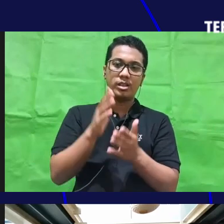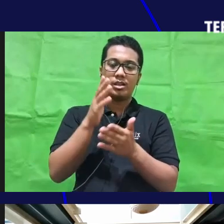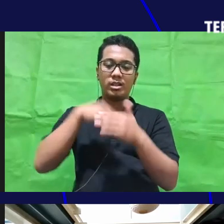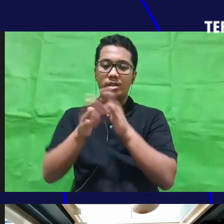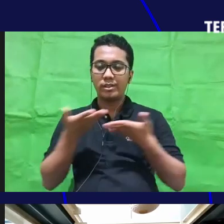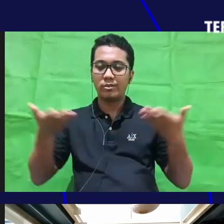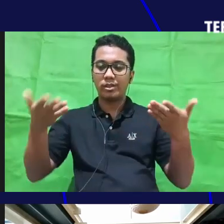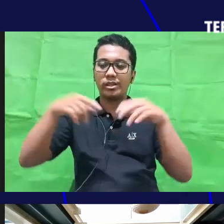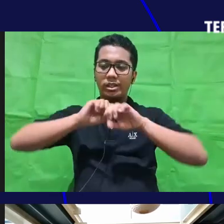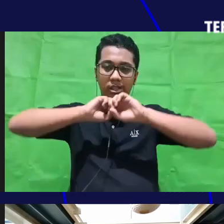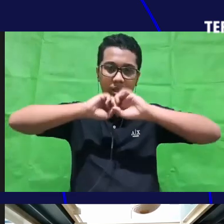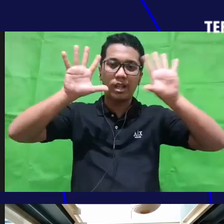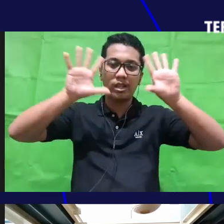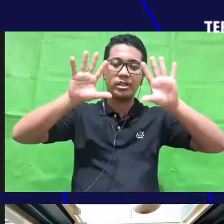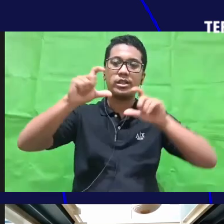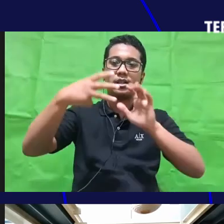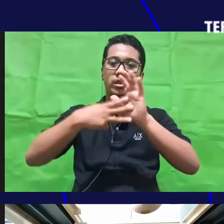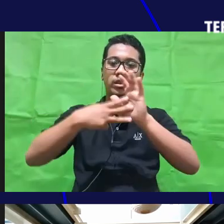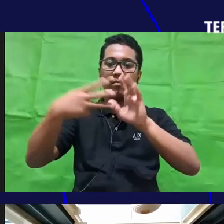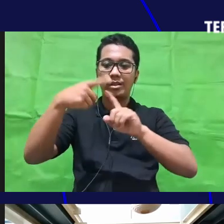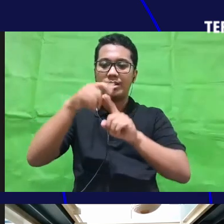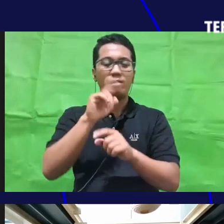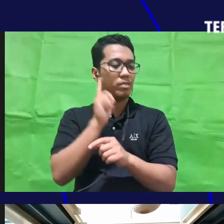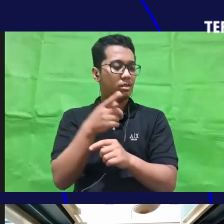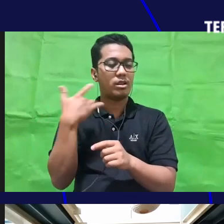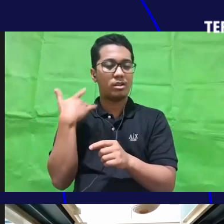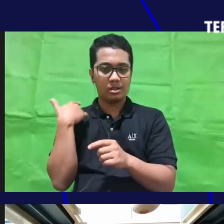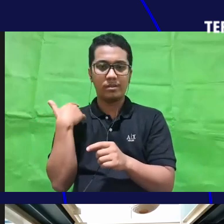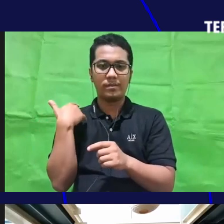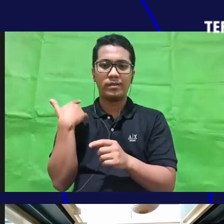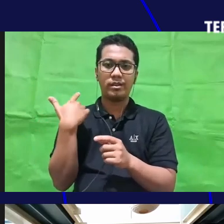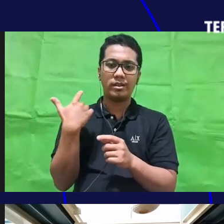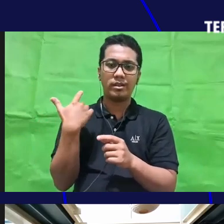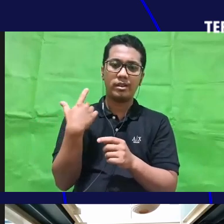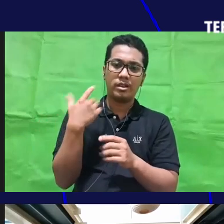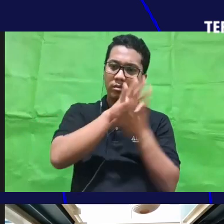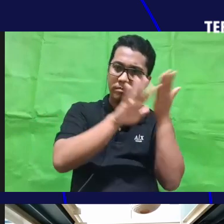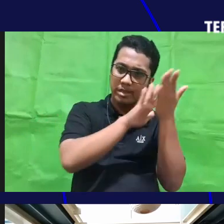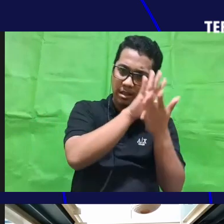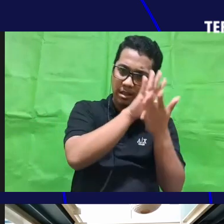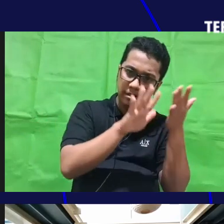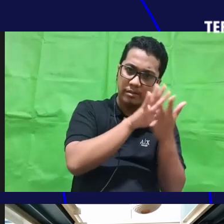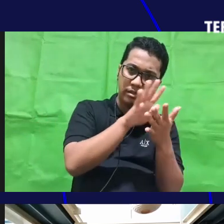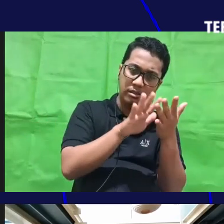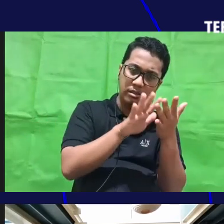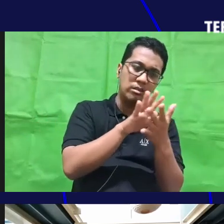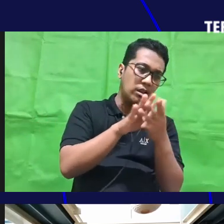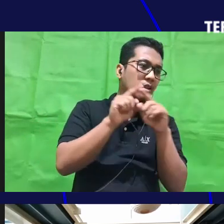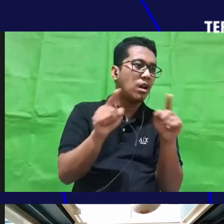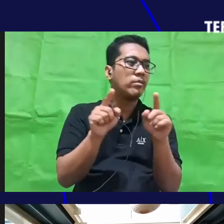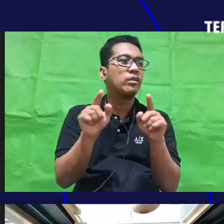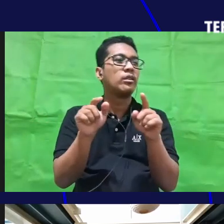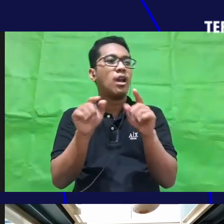memilih orang itu udah pasti ada bias tersendiri gitu. Tapi yang seperti saya katakan tadi, bias itu bukan berarti juga